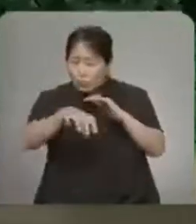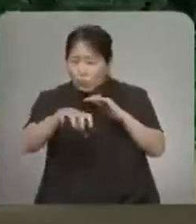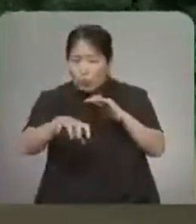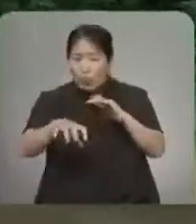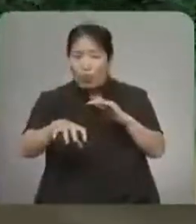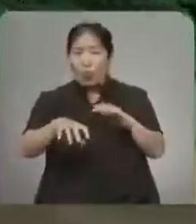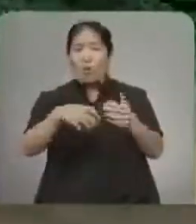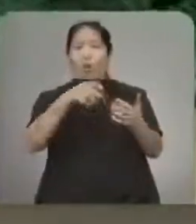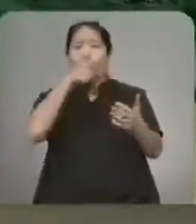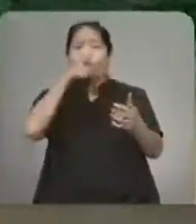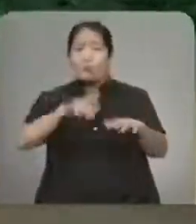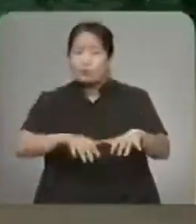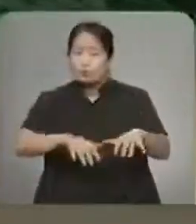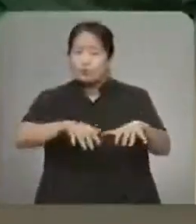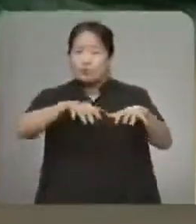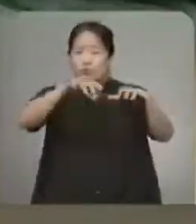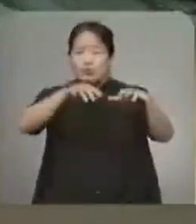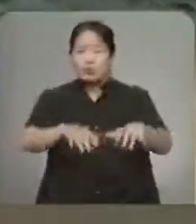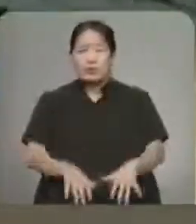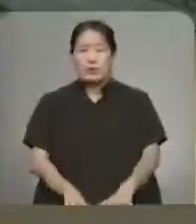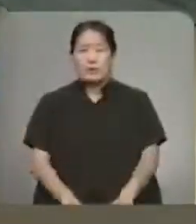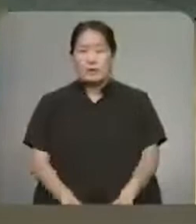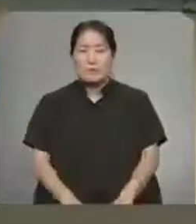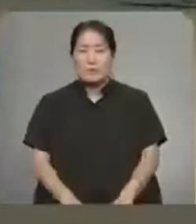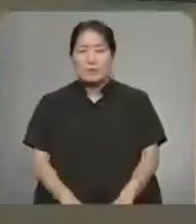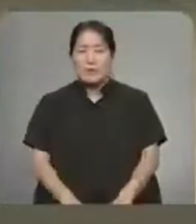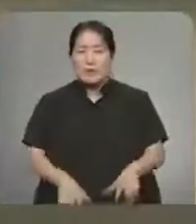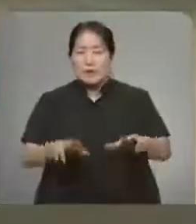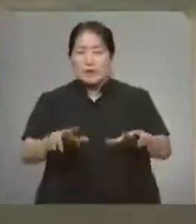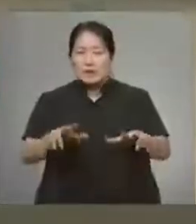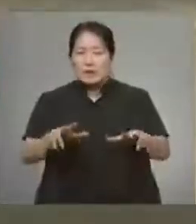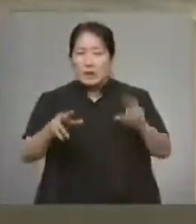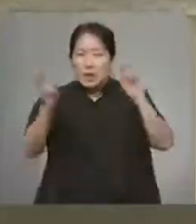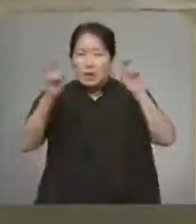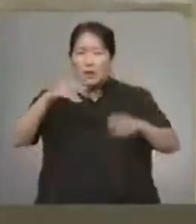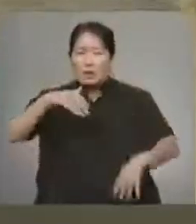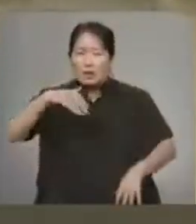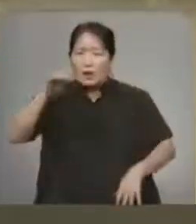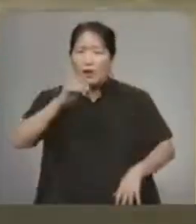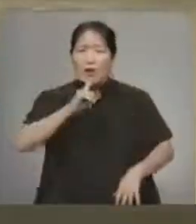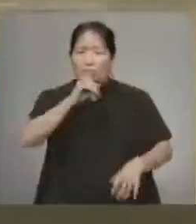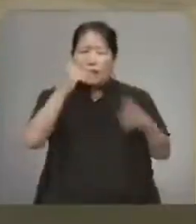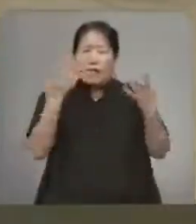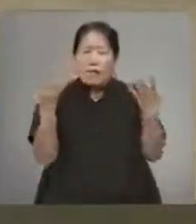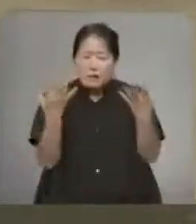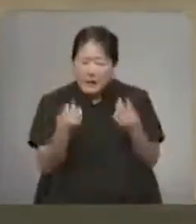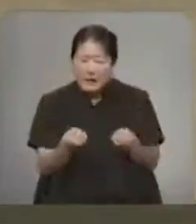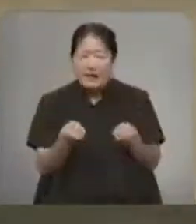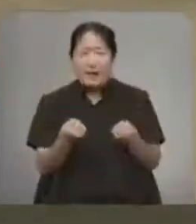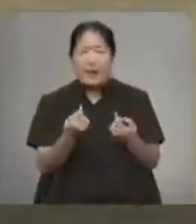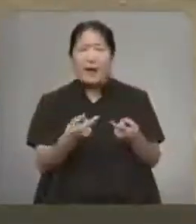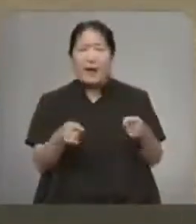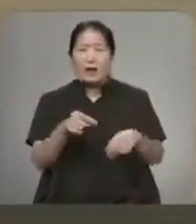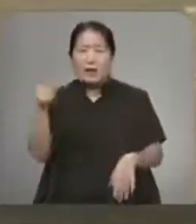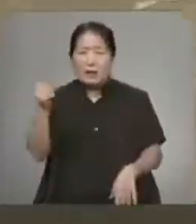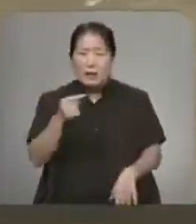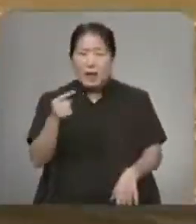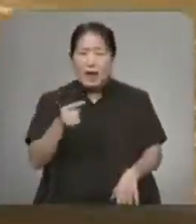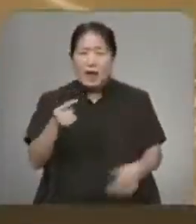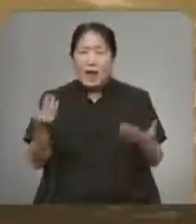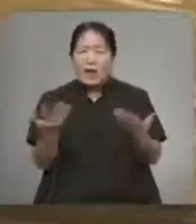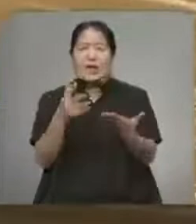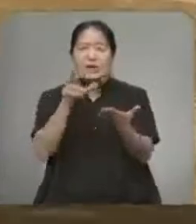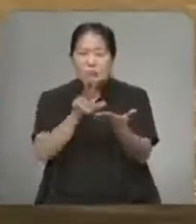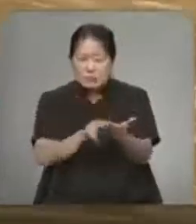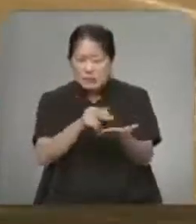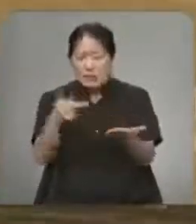때문입니다. 지금 회사 가서 뭐 신고해야 될 것도 있고 일이 좀 많습니다. 같이 오시는 분도 뭐 다른 것보다는 출근이 지금